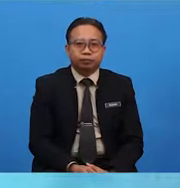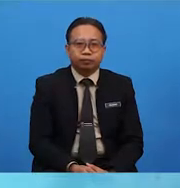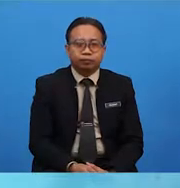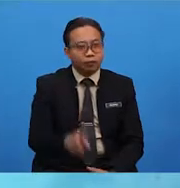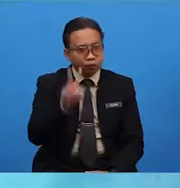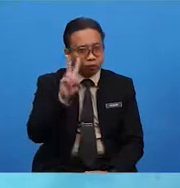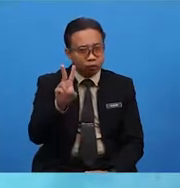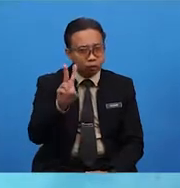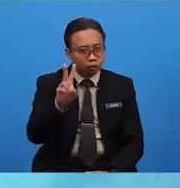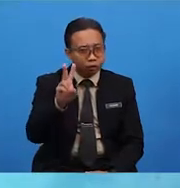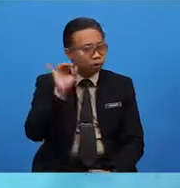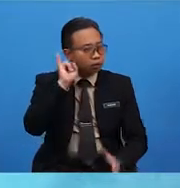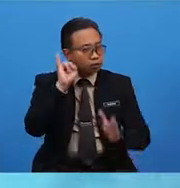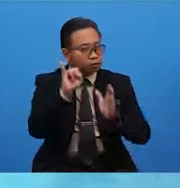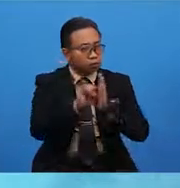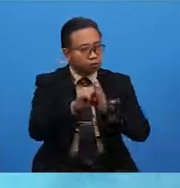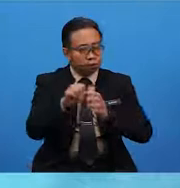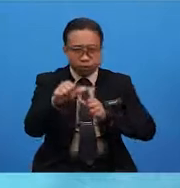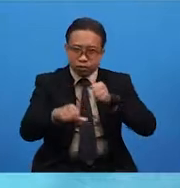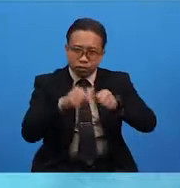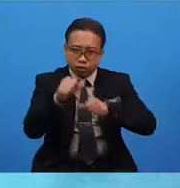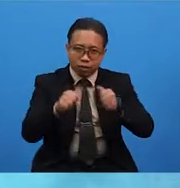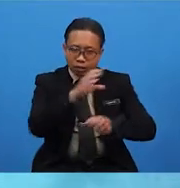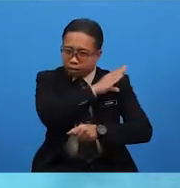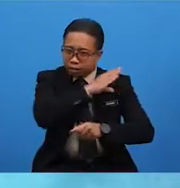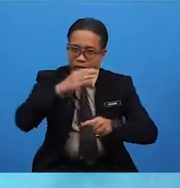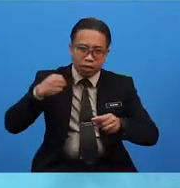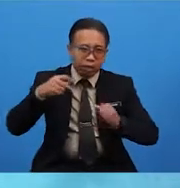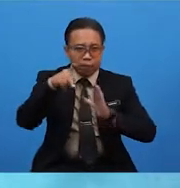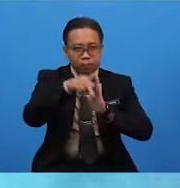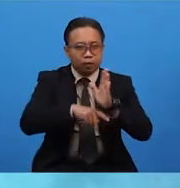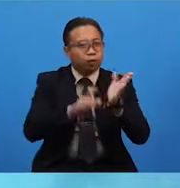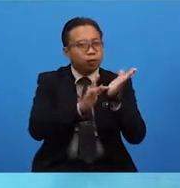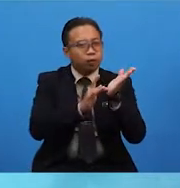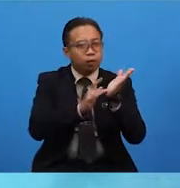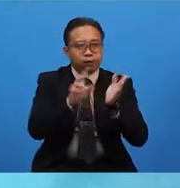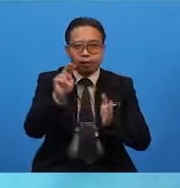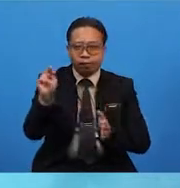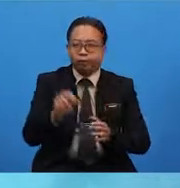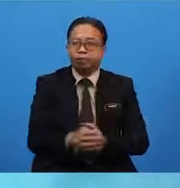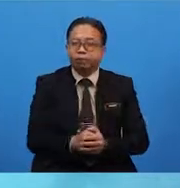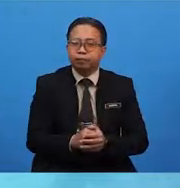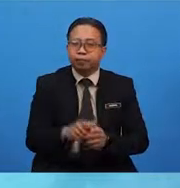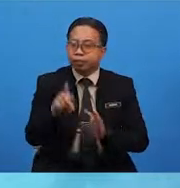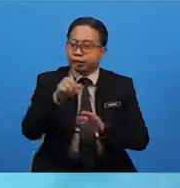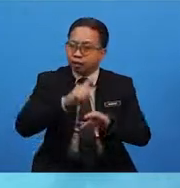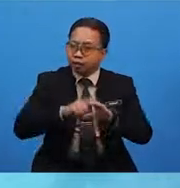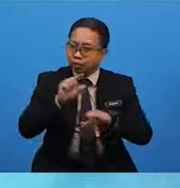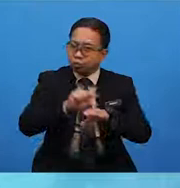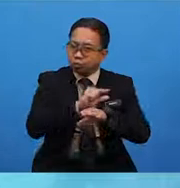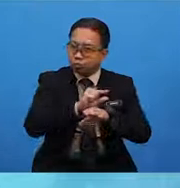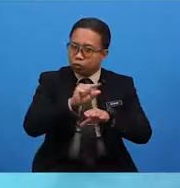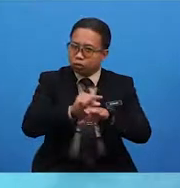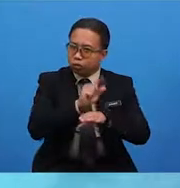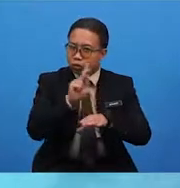kedua ilustrasi sains dan perubatan ilustrasi ini digunakan dalam